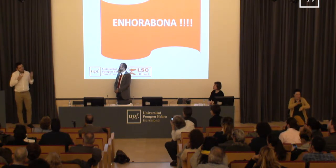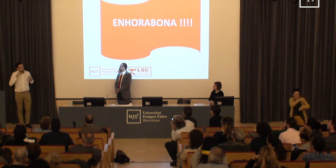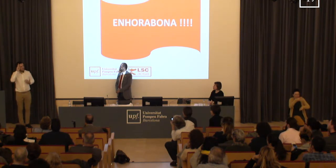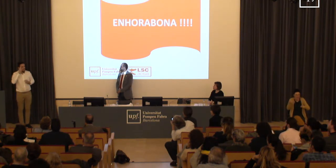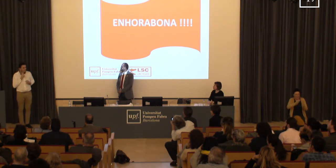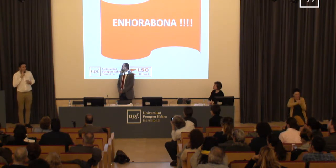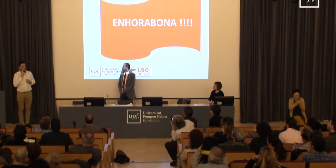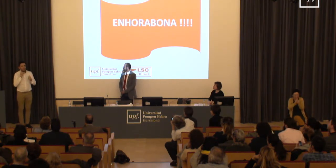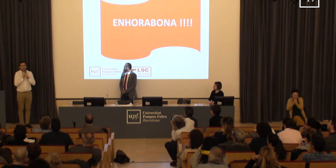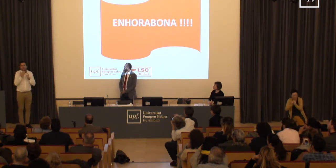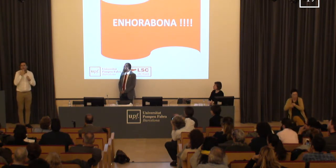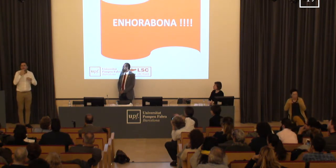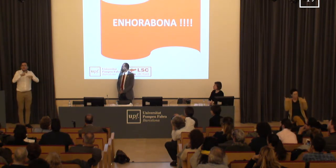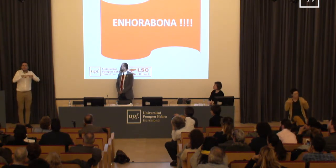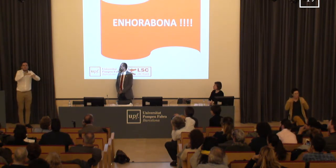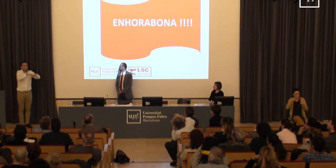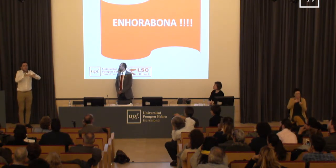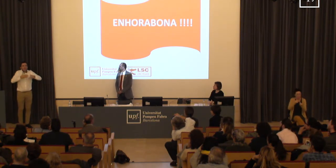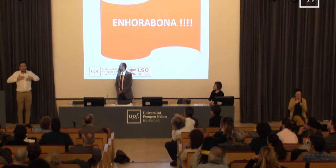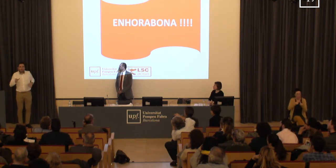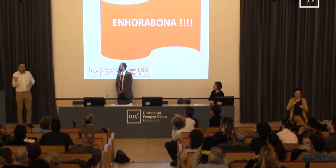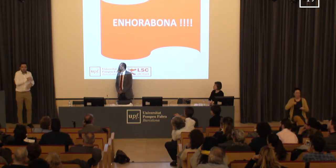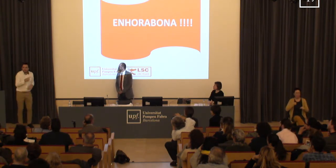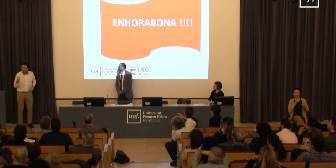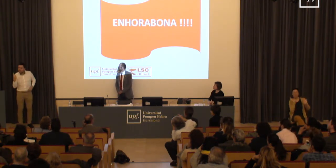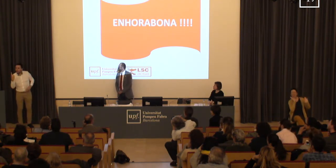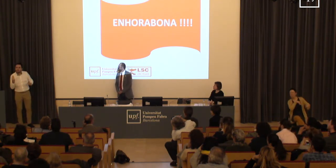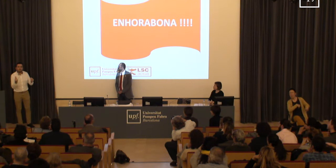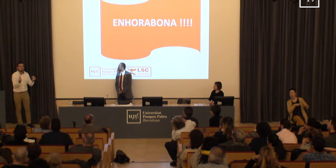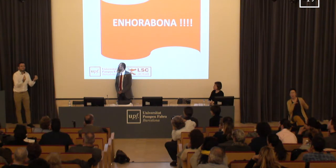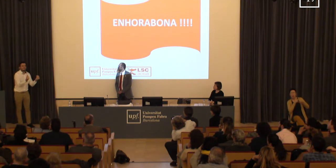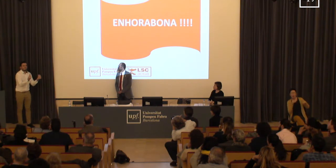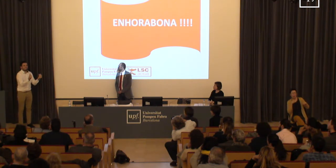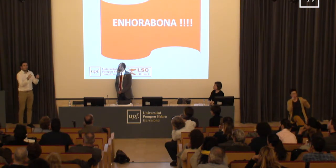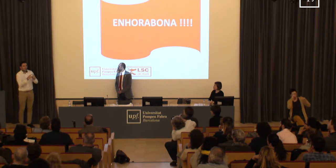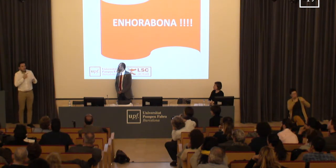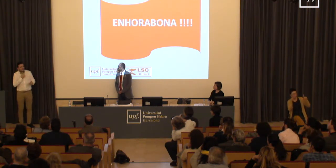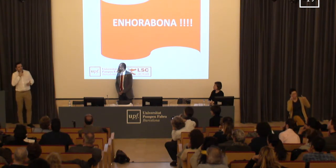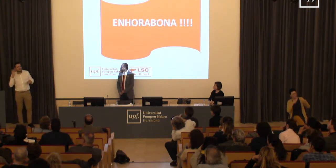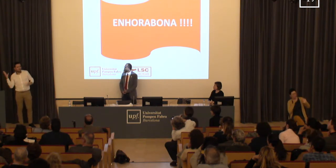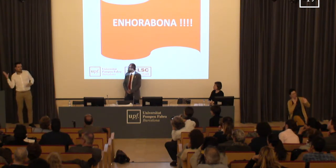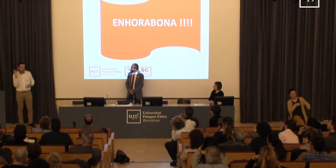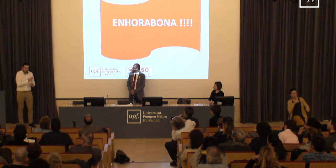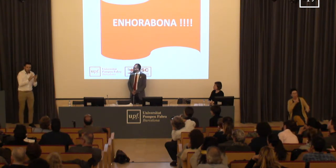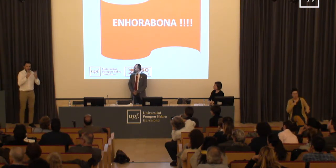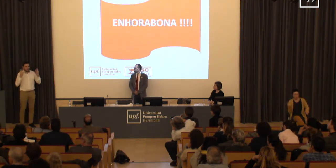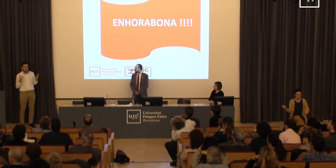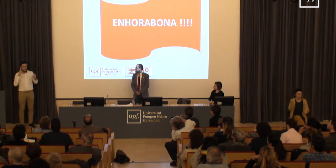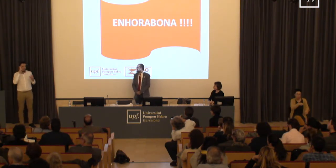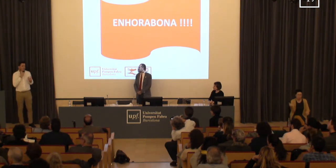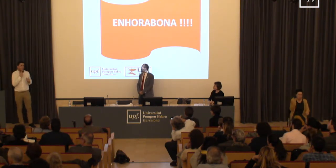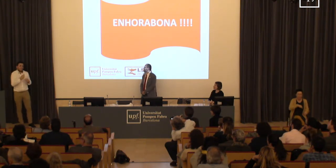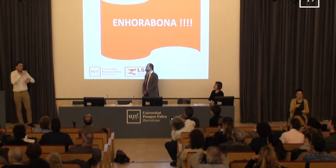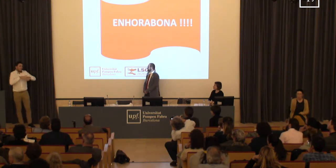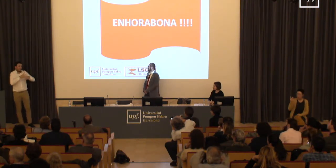més, no faltàvem mai, sempre estàvem tots a classe. Sí, quan algú faltava per algun motiu, el